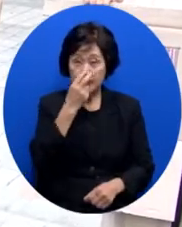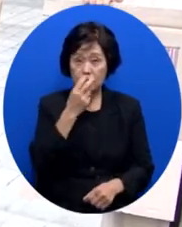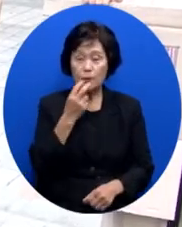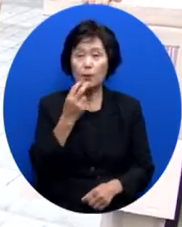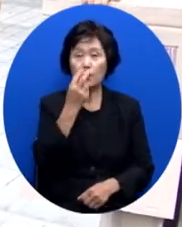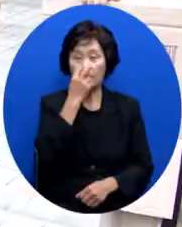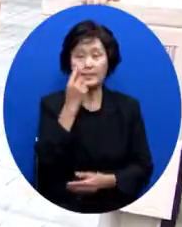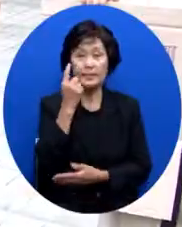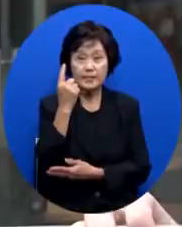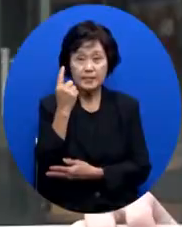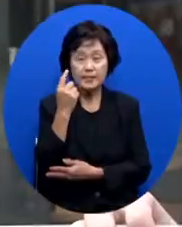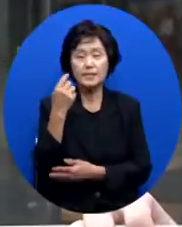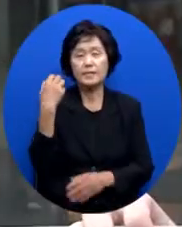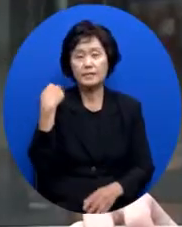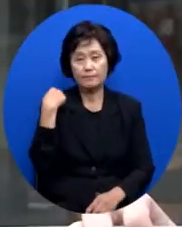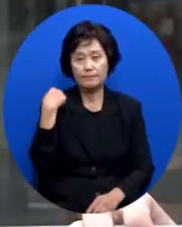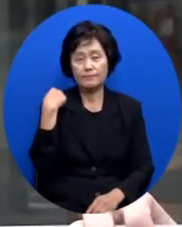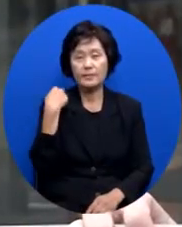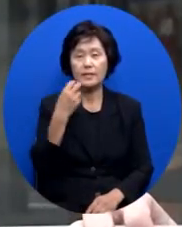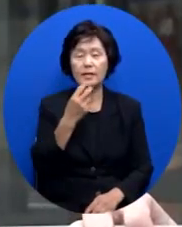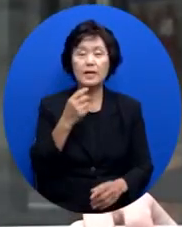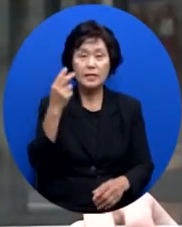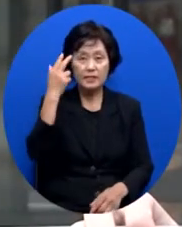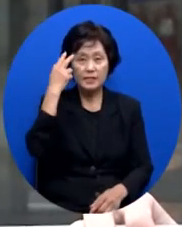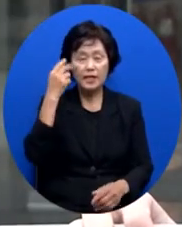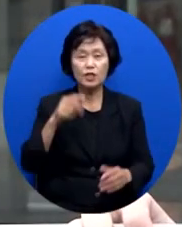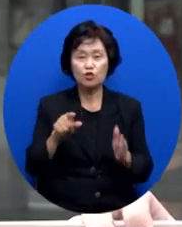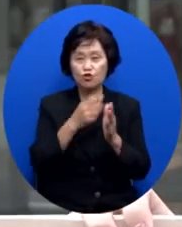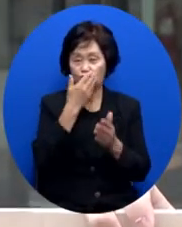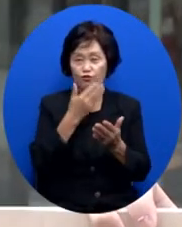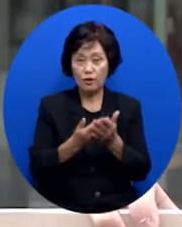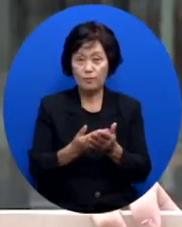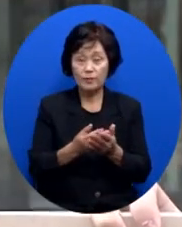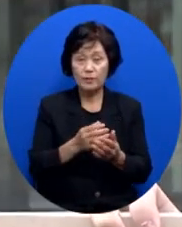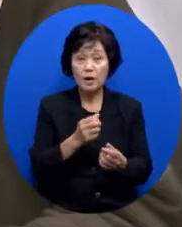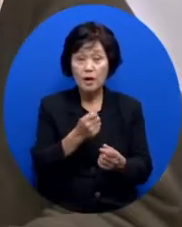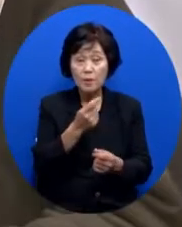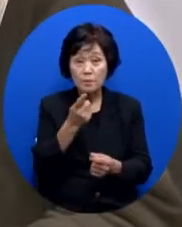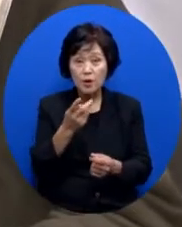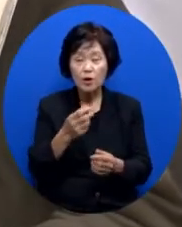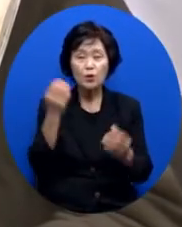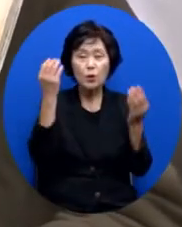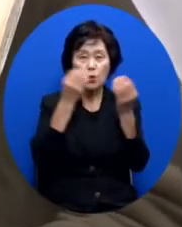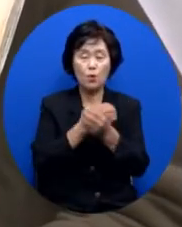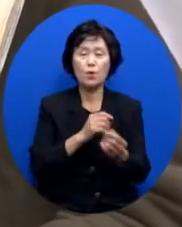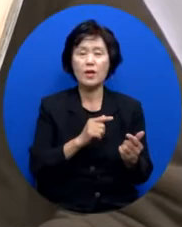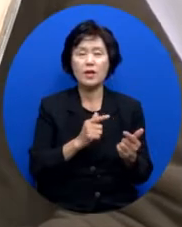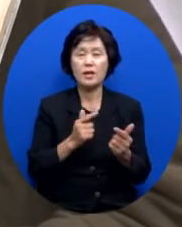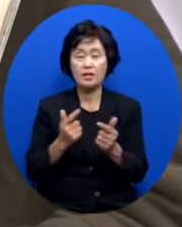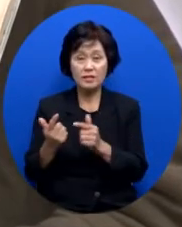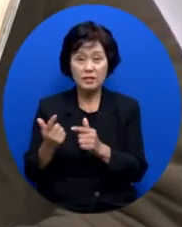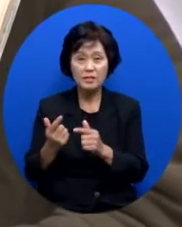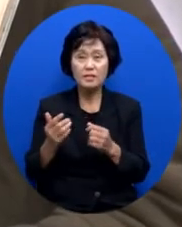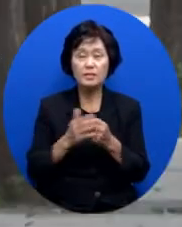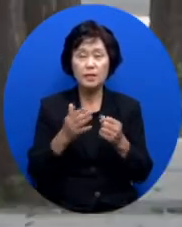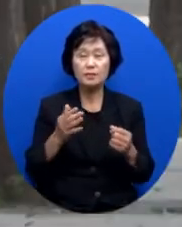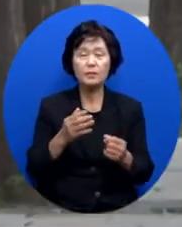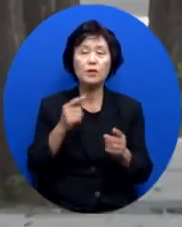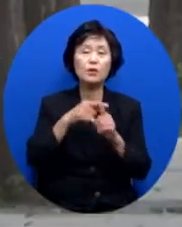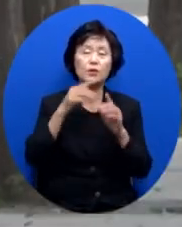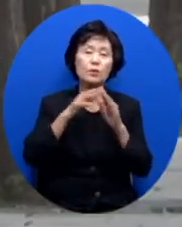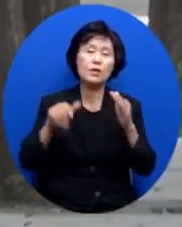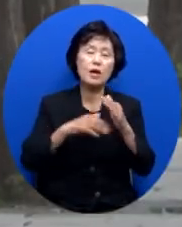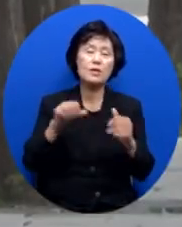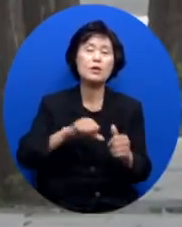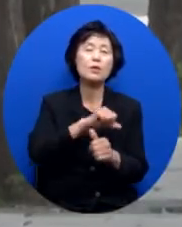최근에 대두 되었던 점도 문제입니다 이를 둘러싼 몇명 오해와 일부의 급진적 주장은 교회의 환경 논의를 어렵게